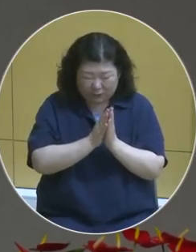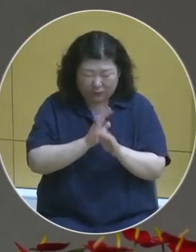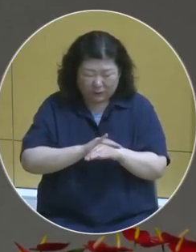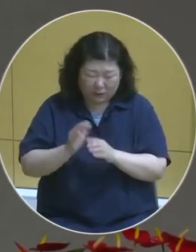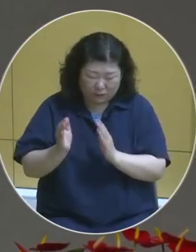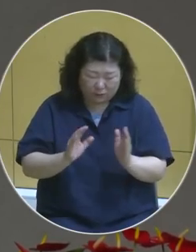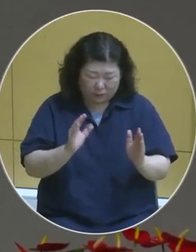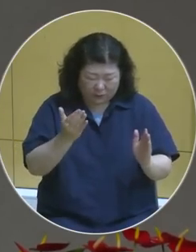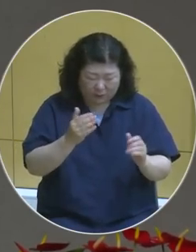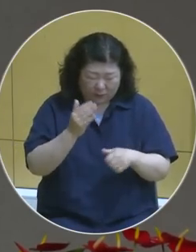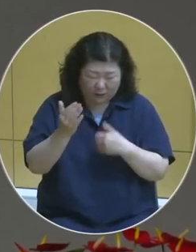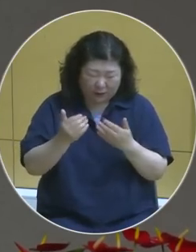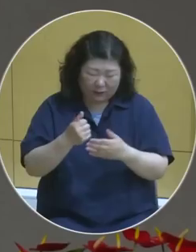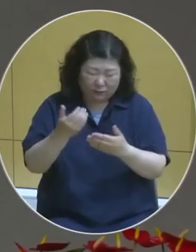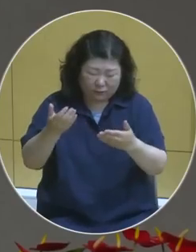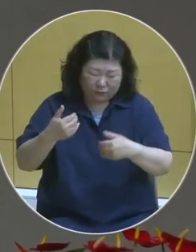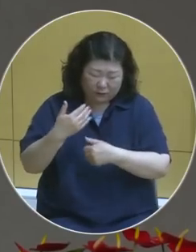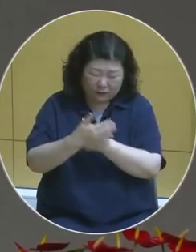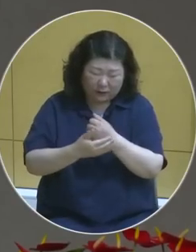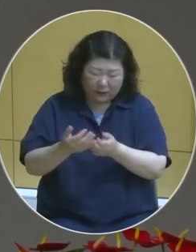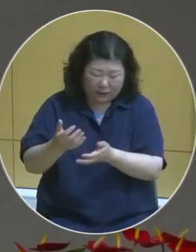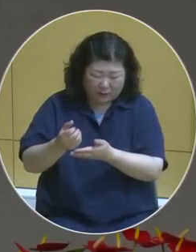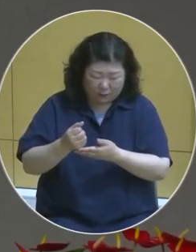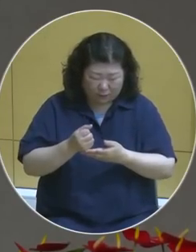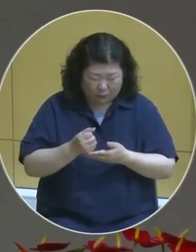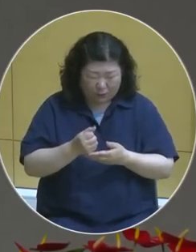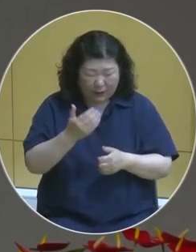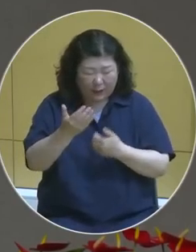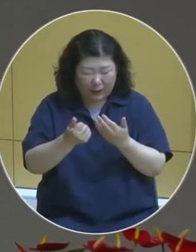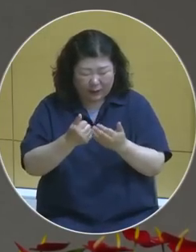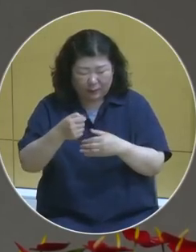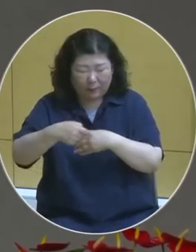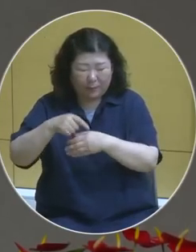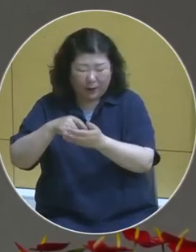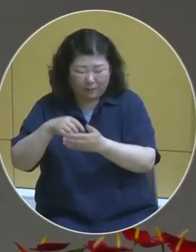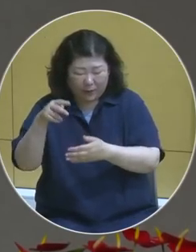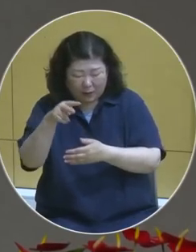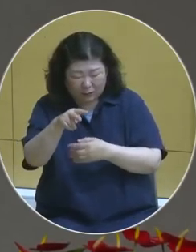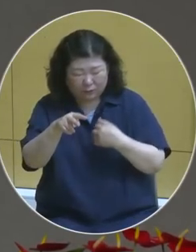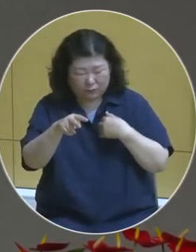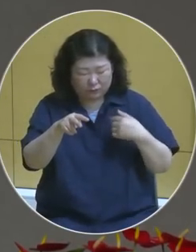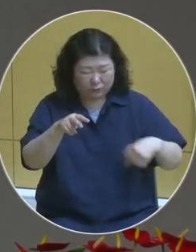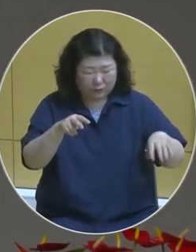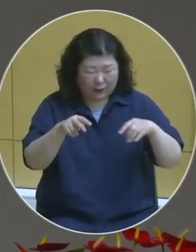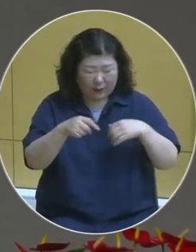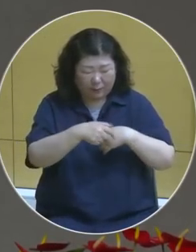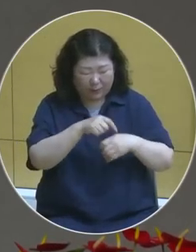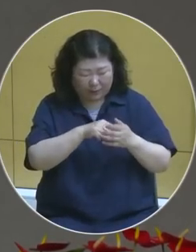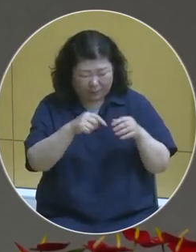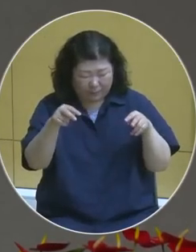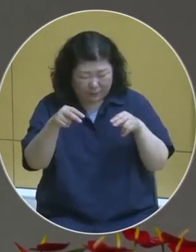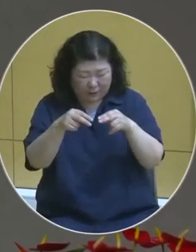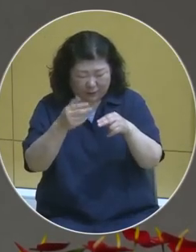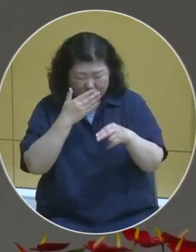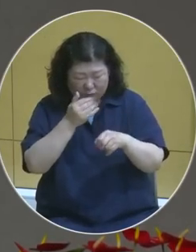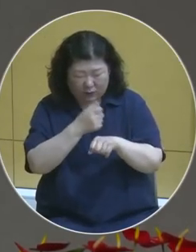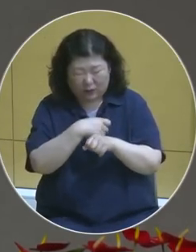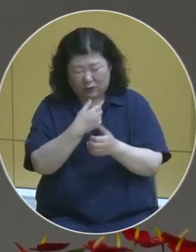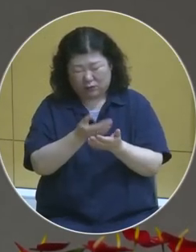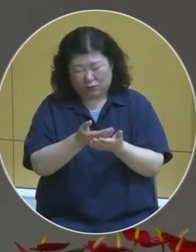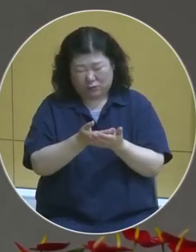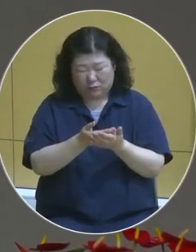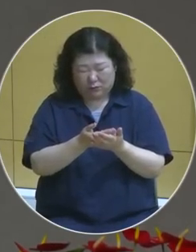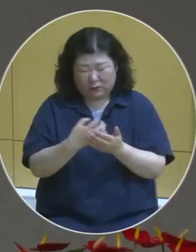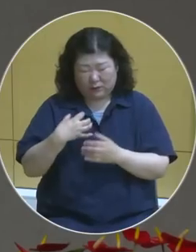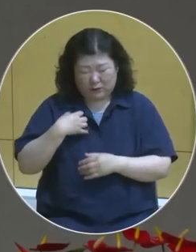은혜 가운데 하나님 마음이 향하는 곳에 우리의 마음이 향할 수 있게 하여 주시옵소서. 김홍준 담임 목사님을 위하여